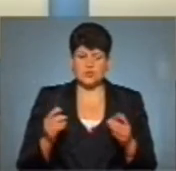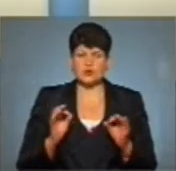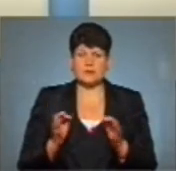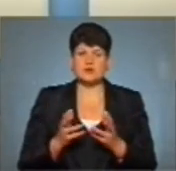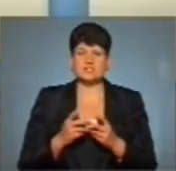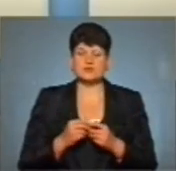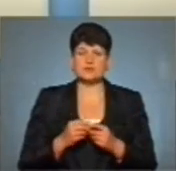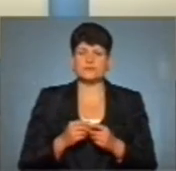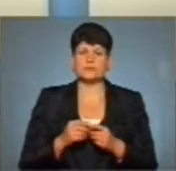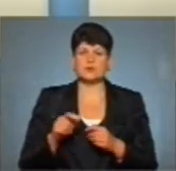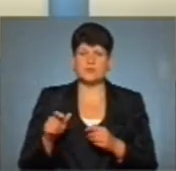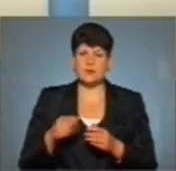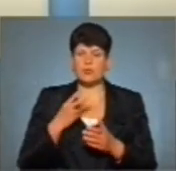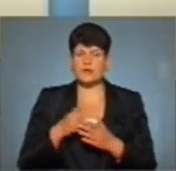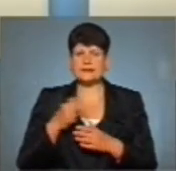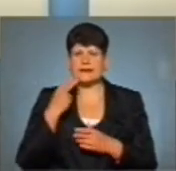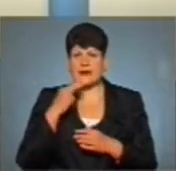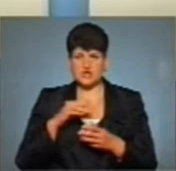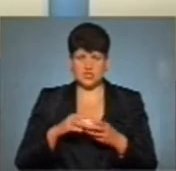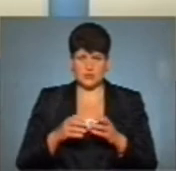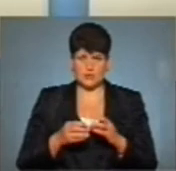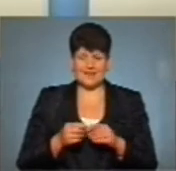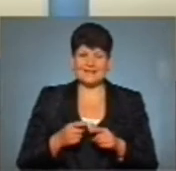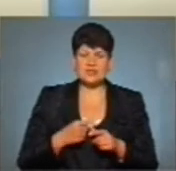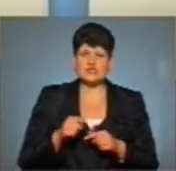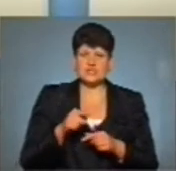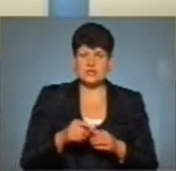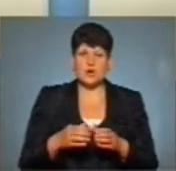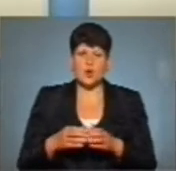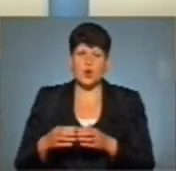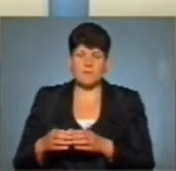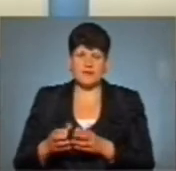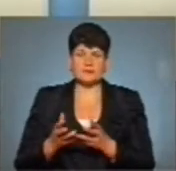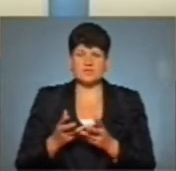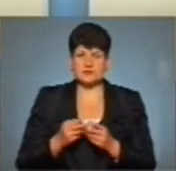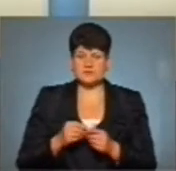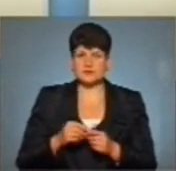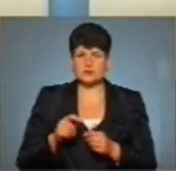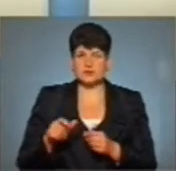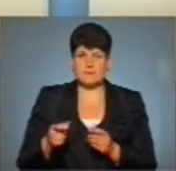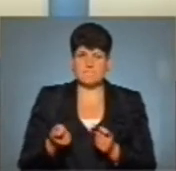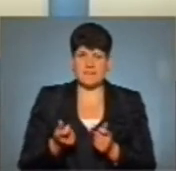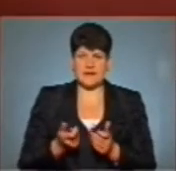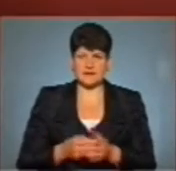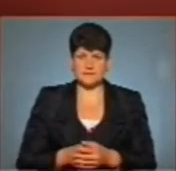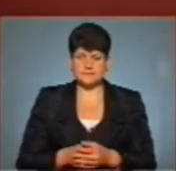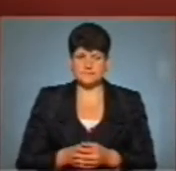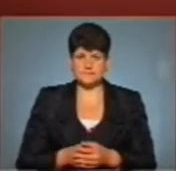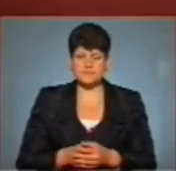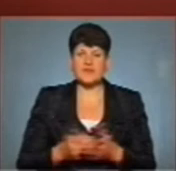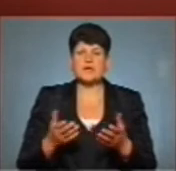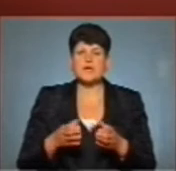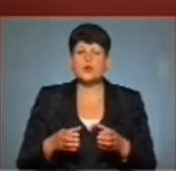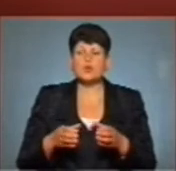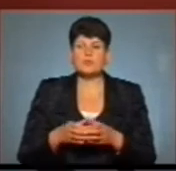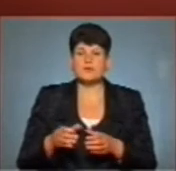чисельністю мешканців, показують значно кращі результати, ніж ті громади, де чисельність мешканців маленька. Які громади у Тернопільській